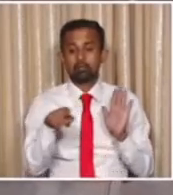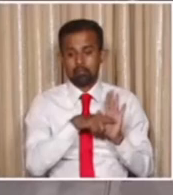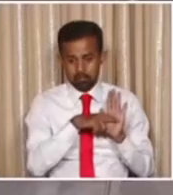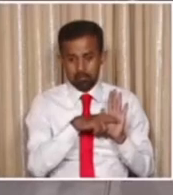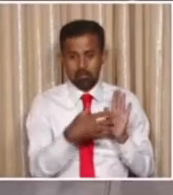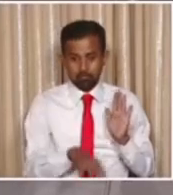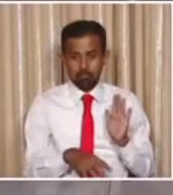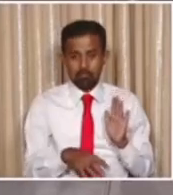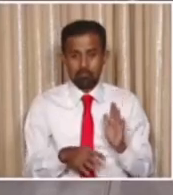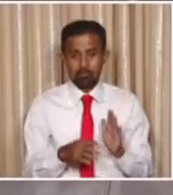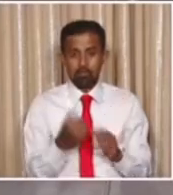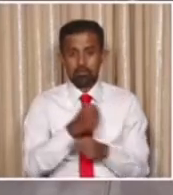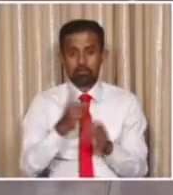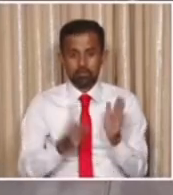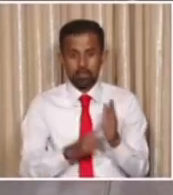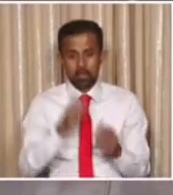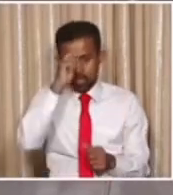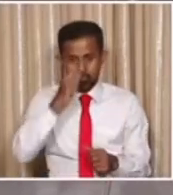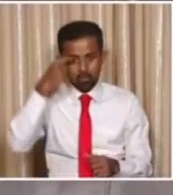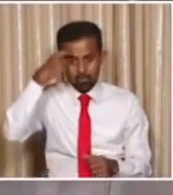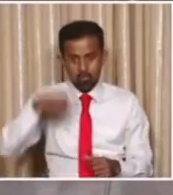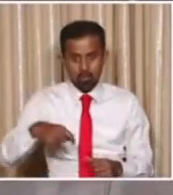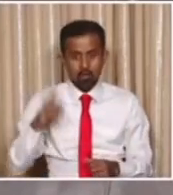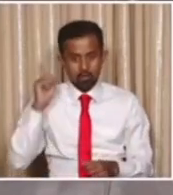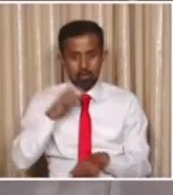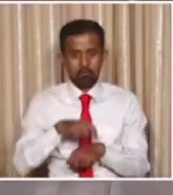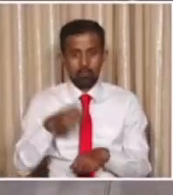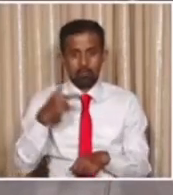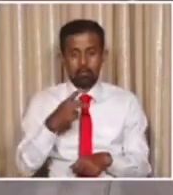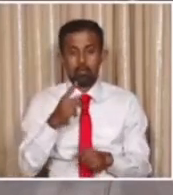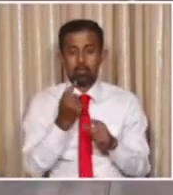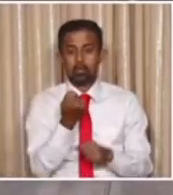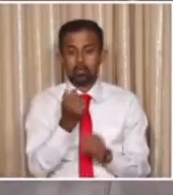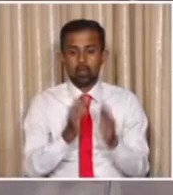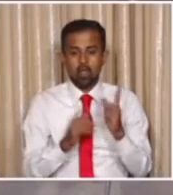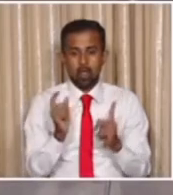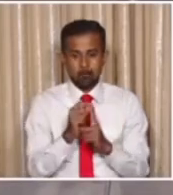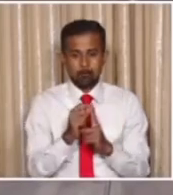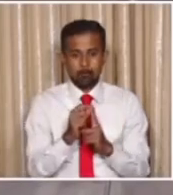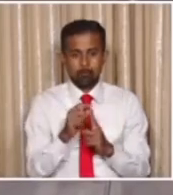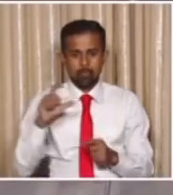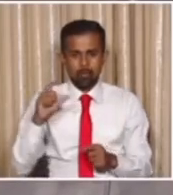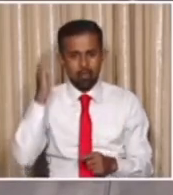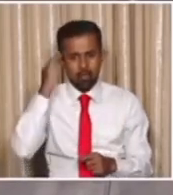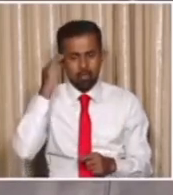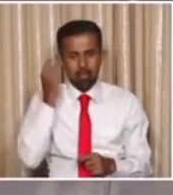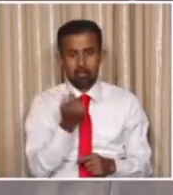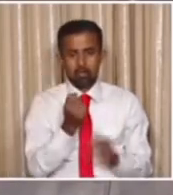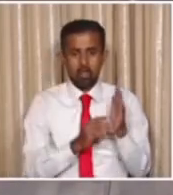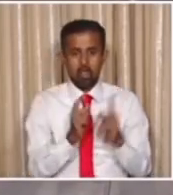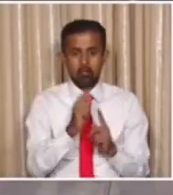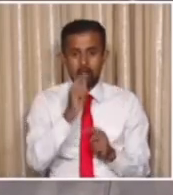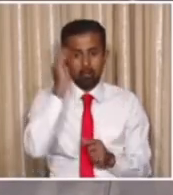ඍණ වුණා මේ ELP සමතුමත් සාක්ෂිදරය. එතුමා ඒ වෙලාවේ නියෝජ්‍ය මුදල් ඇමති චන්ද්‍රිකා මැතිණිය තමයි මුදල්